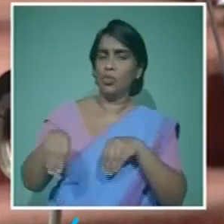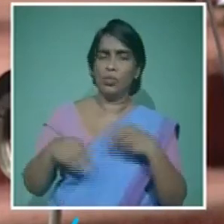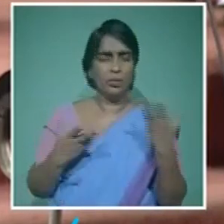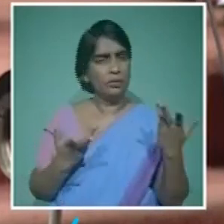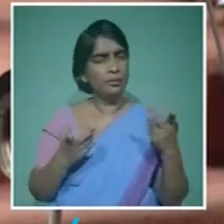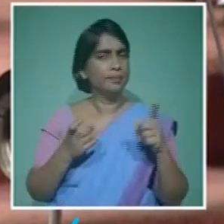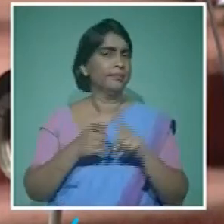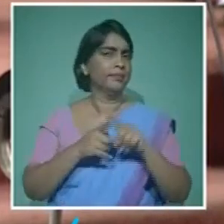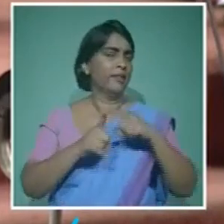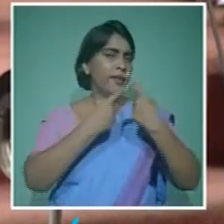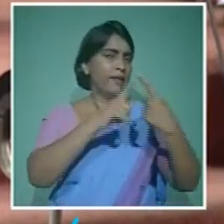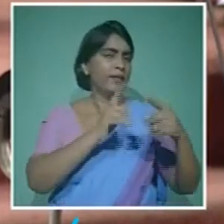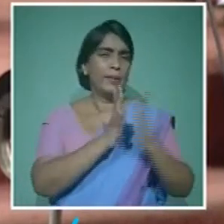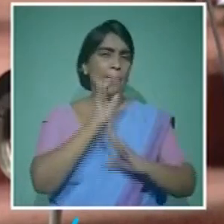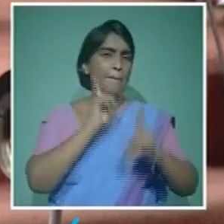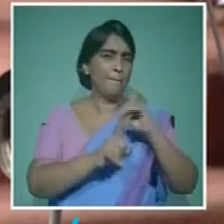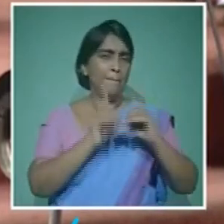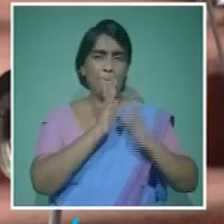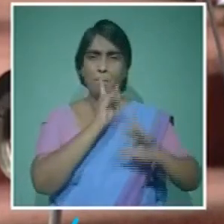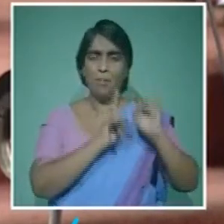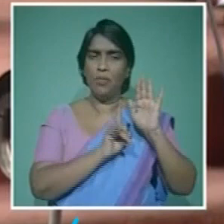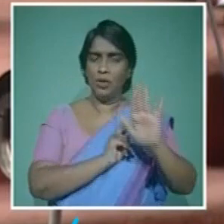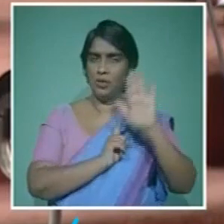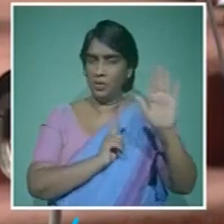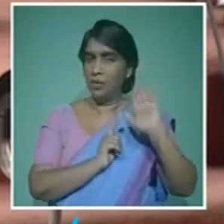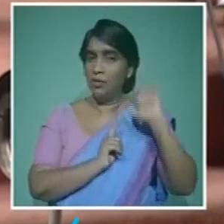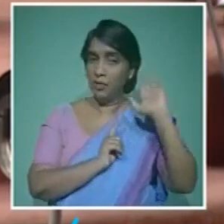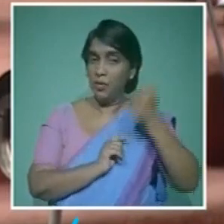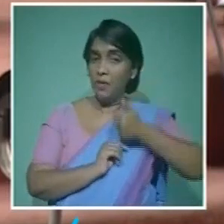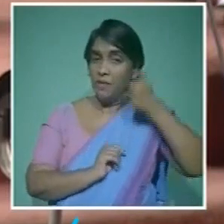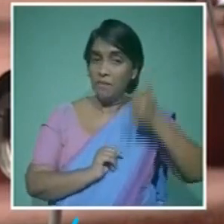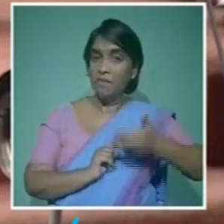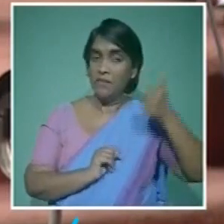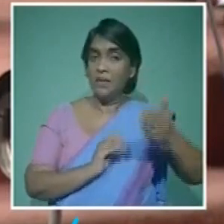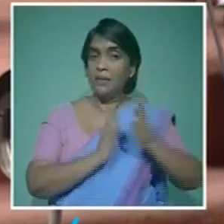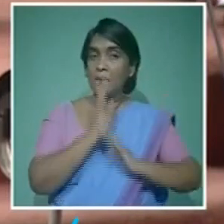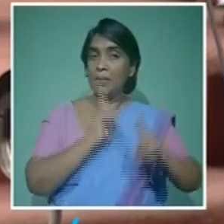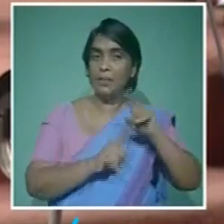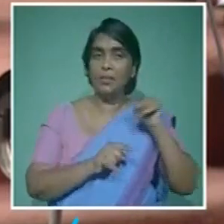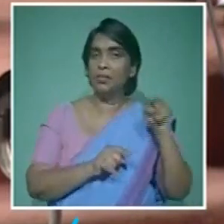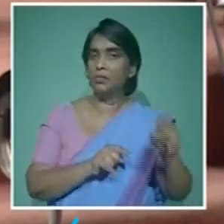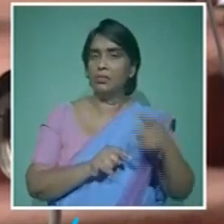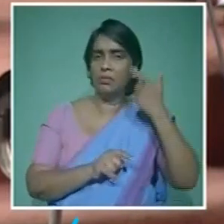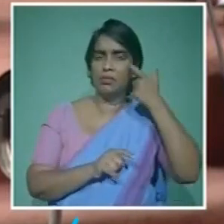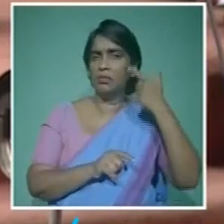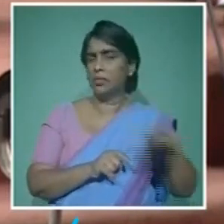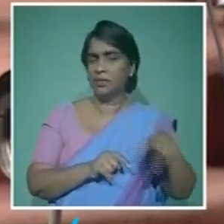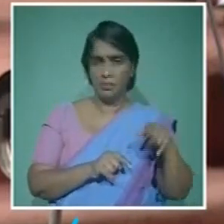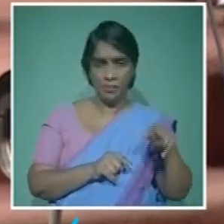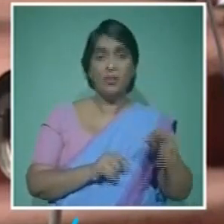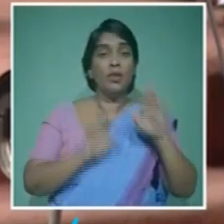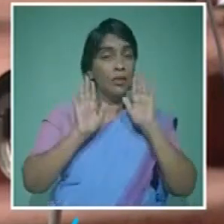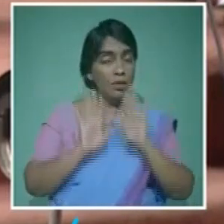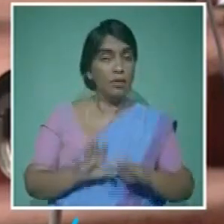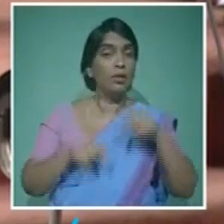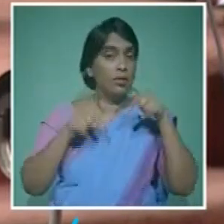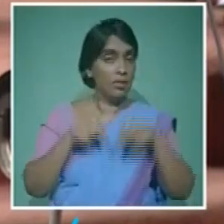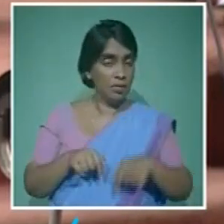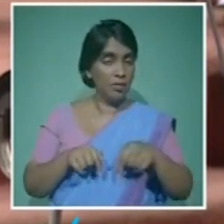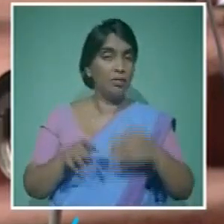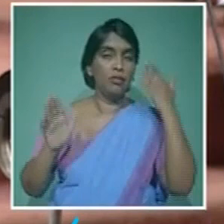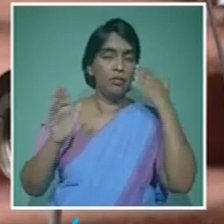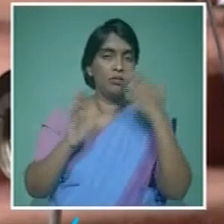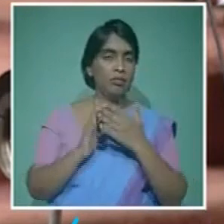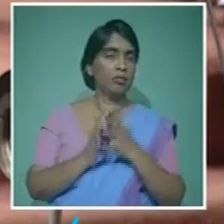இந்த அமைச்சுக்கள் முக்கியமாக செயல்பட வேண்டுமோ, அது என்றுமே முக்கியமாக செயல்பட வேண்டும், ஆனால் இன்று இருக்கின்ற நிலையிலே அவைகளை ஊக்குவிப்பதன் மூலம்தான்